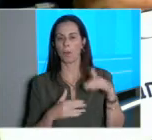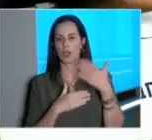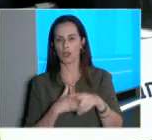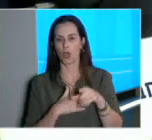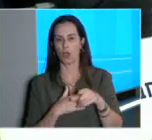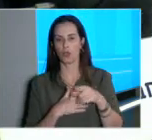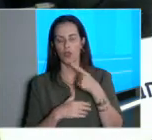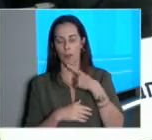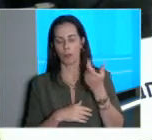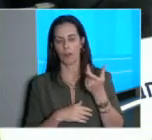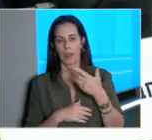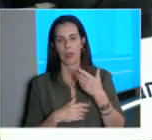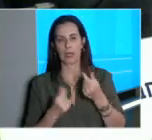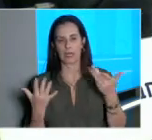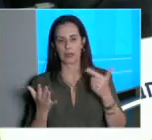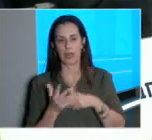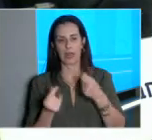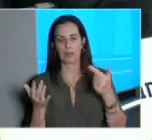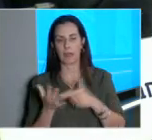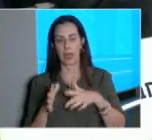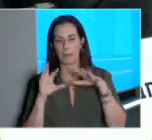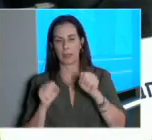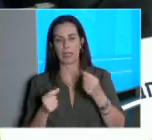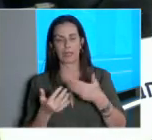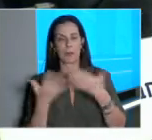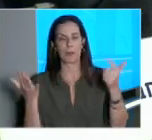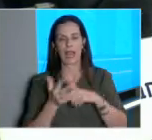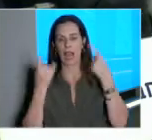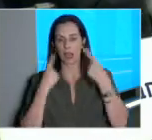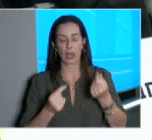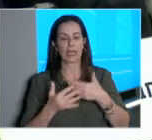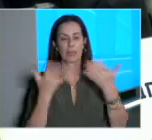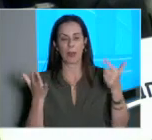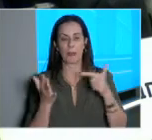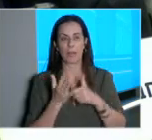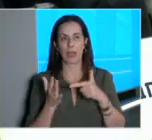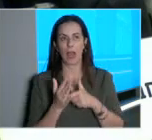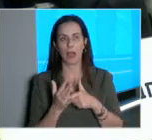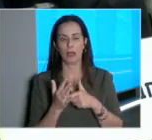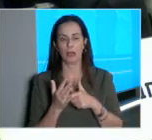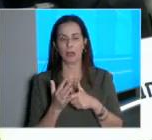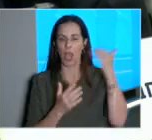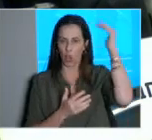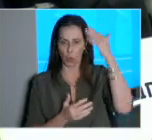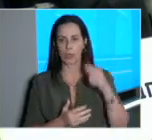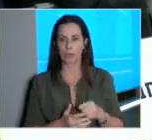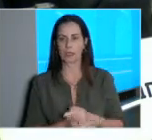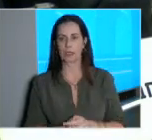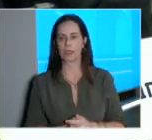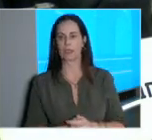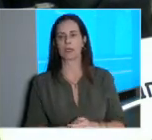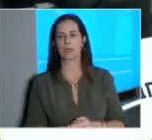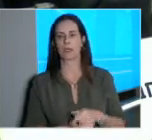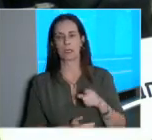כשאתה עובר לבן אדם אין לך כסף בגלל מתנחל או אין לך כסף בגלל חרדי או אין לך כסף בגלל הדרוזים, אז